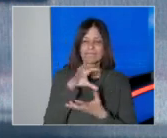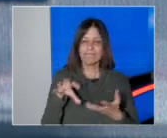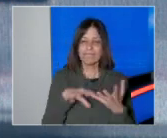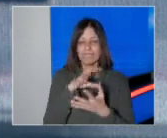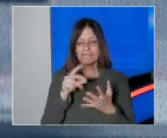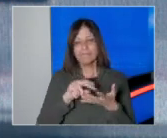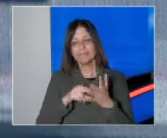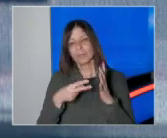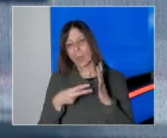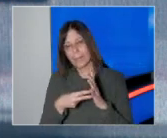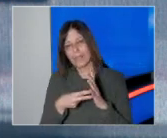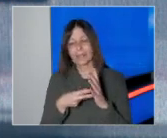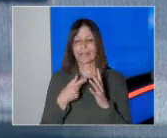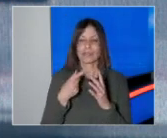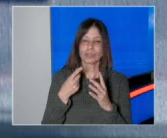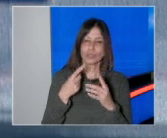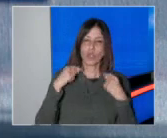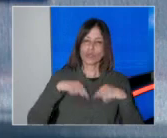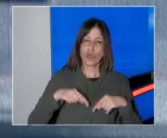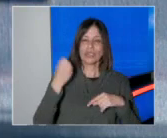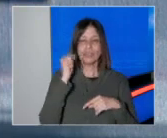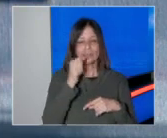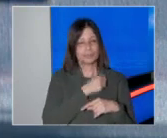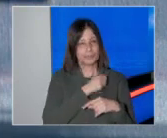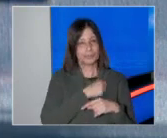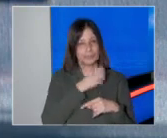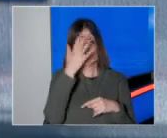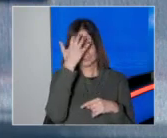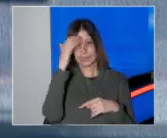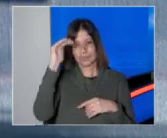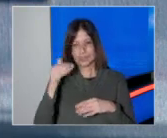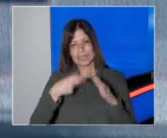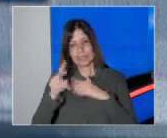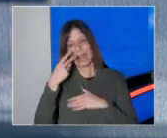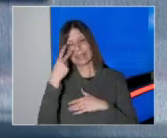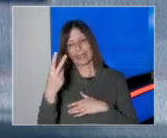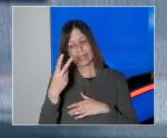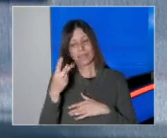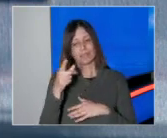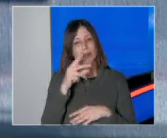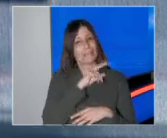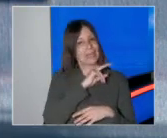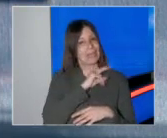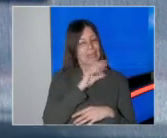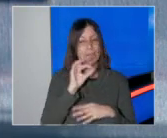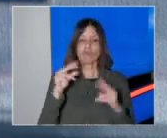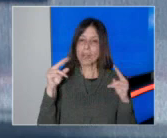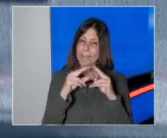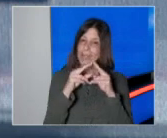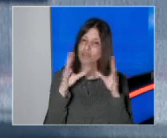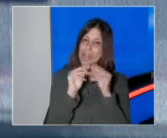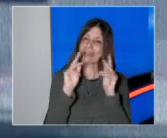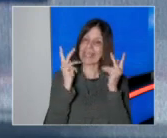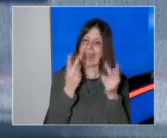ספק פוליטית. יושב ראש הציונות הדתית בצלאל סמוטריץ' יצא לביקור בבריטניה על מנת להיפגש עם